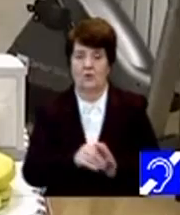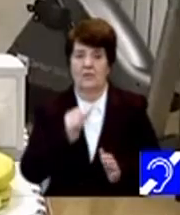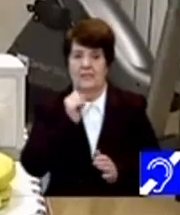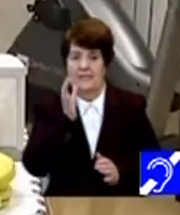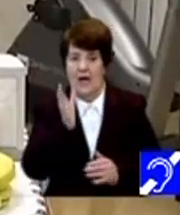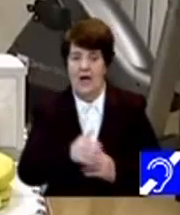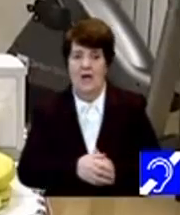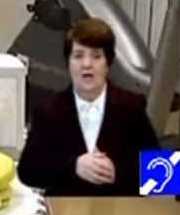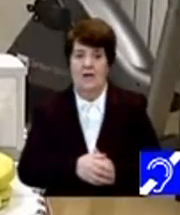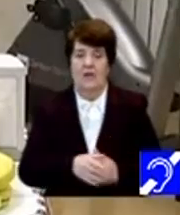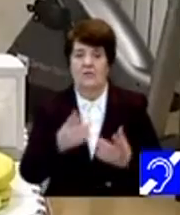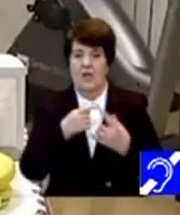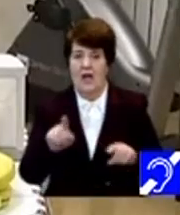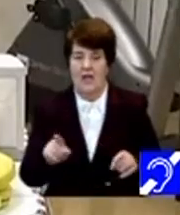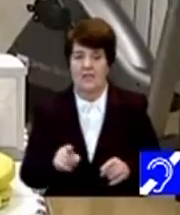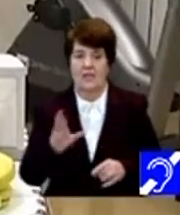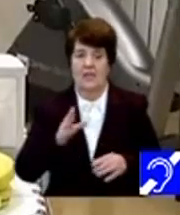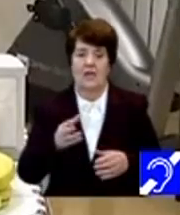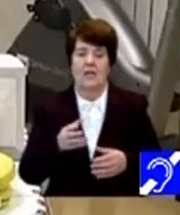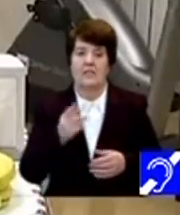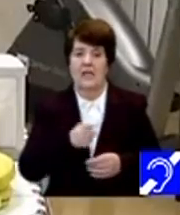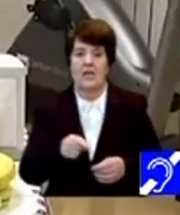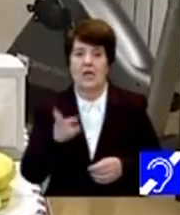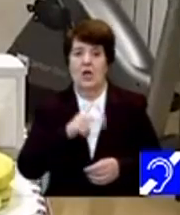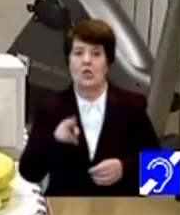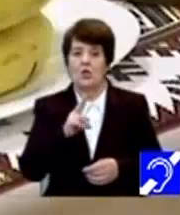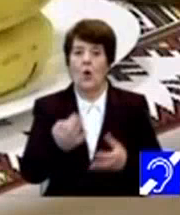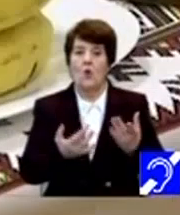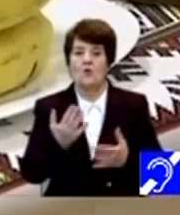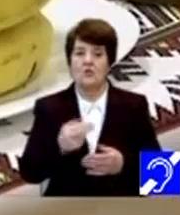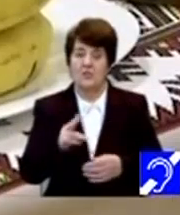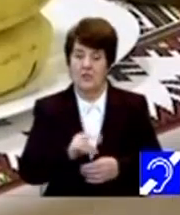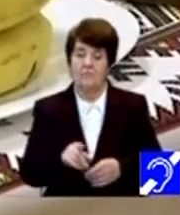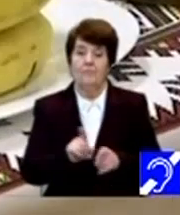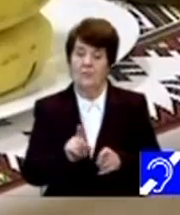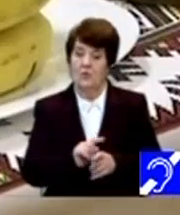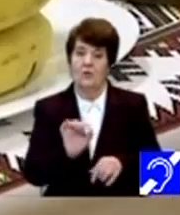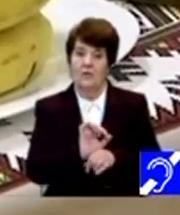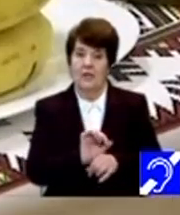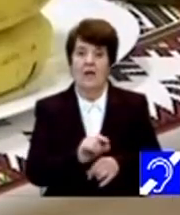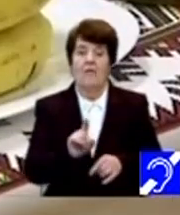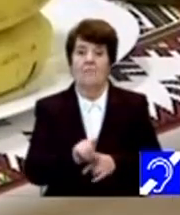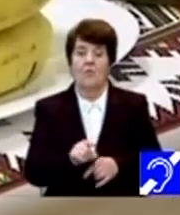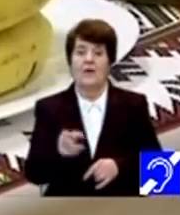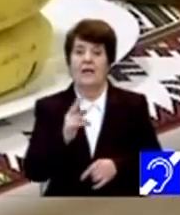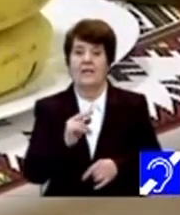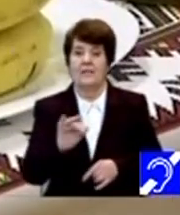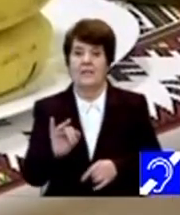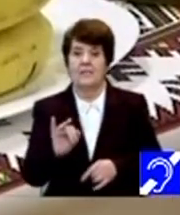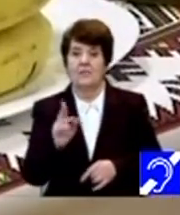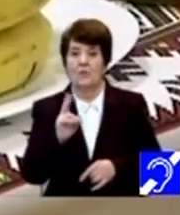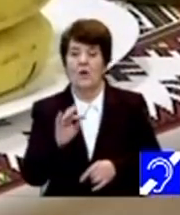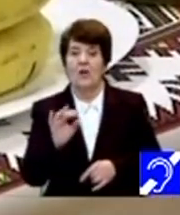de, și de zahăr, și de alți aditivi, și de drojdii. Drojdiile se exclud în această perioadă. La fel vom